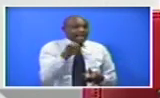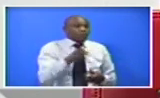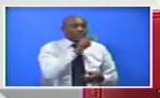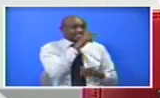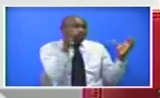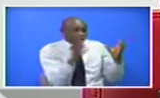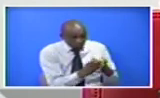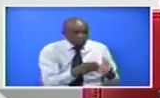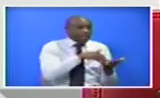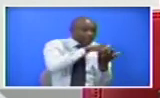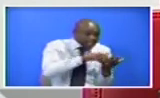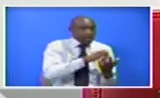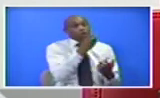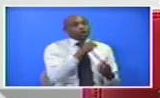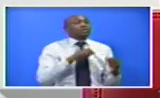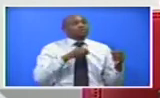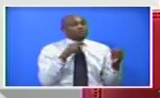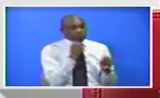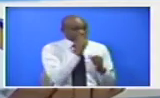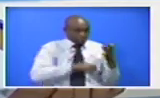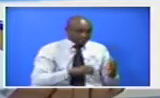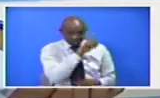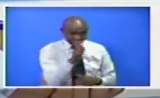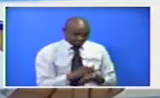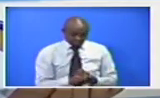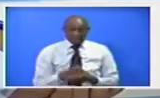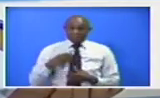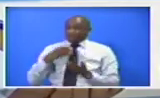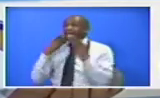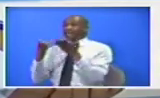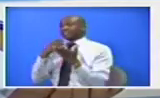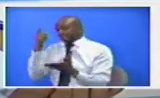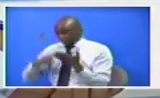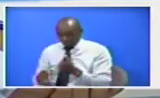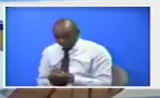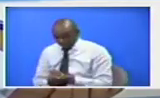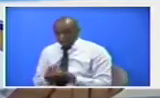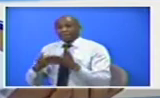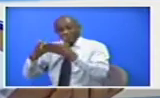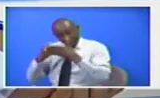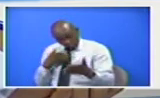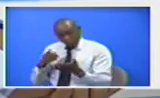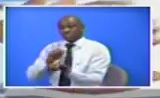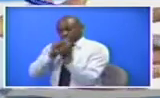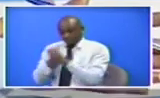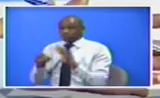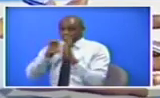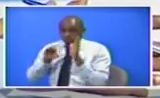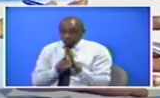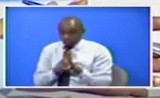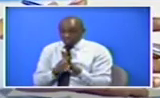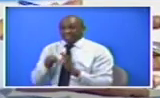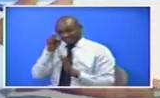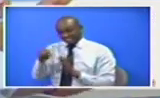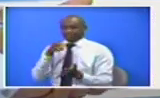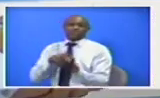imara ama utakuwa umeanza kutiwa nyufa? Jinsi nilivyokuambia kwamba hata kabla ya mabadiliko ya katiba bado iko sawa. Hii